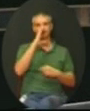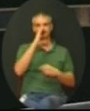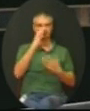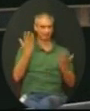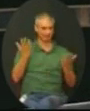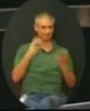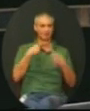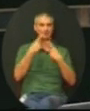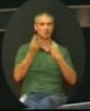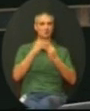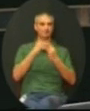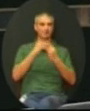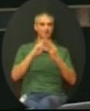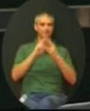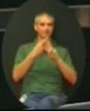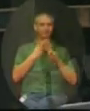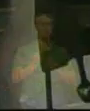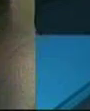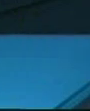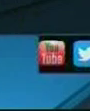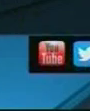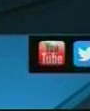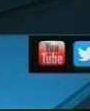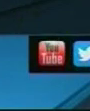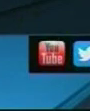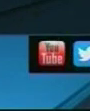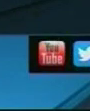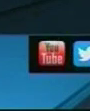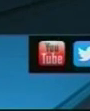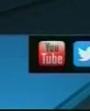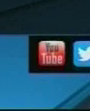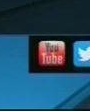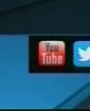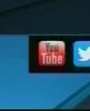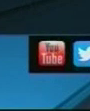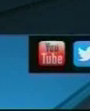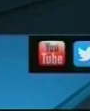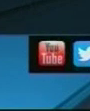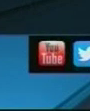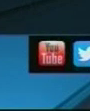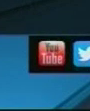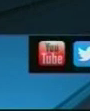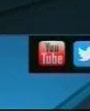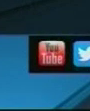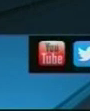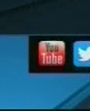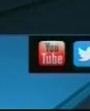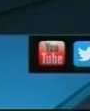שצפיתם. דיון נוסף.